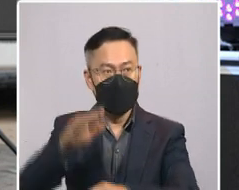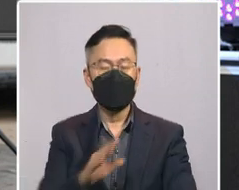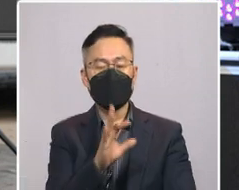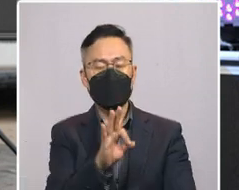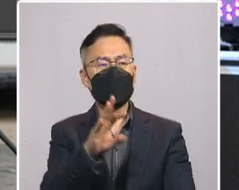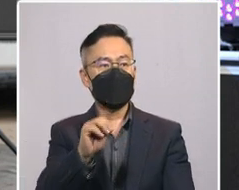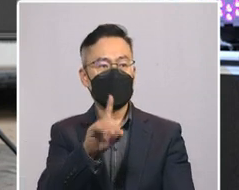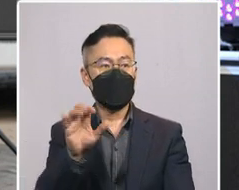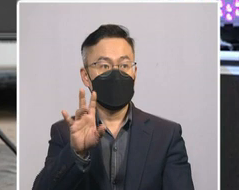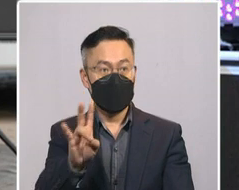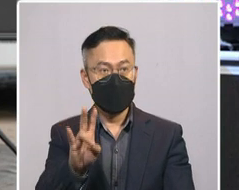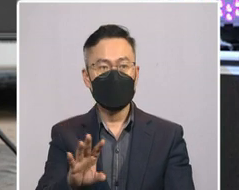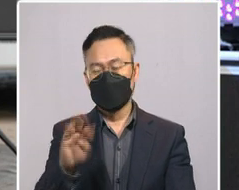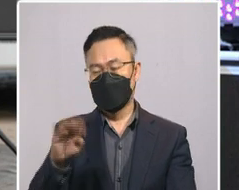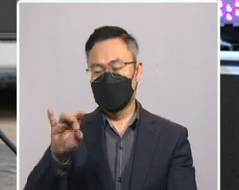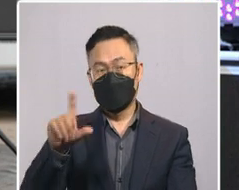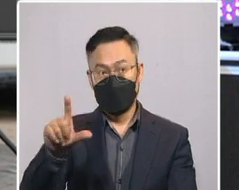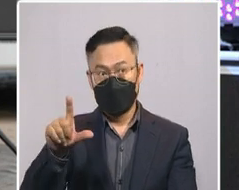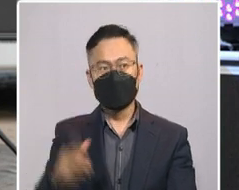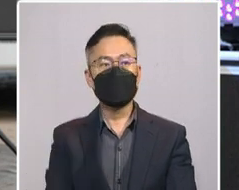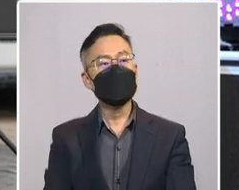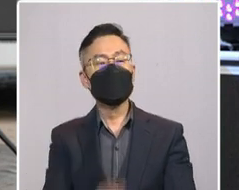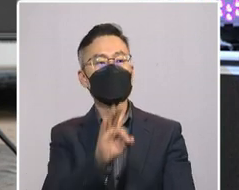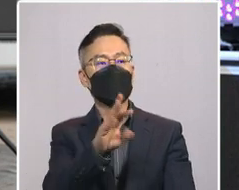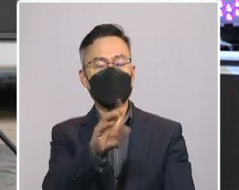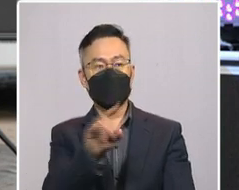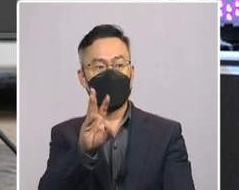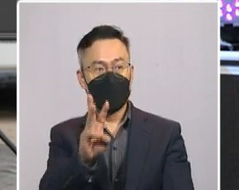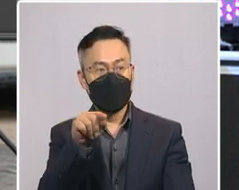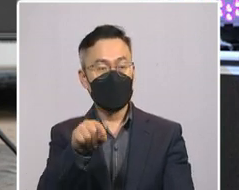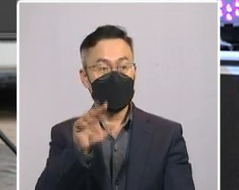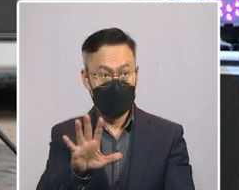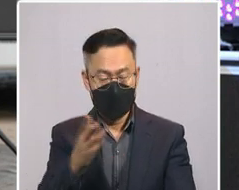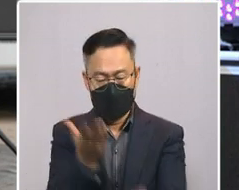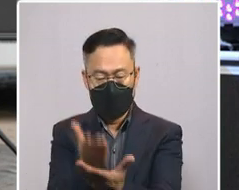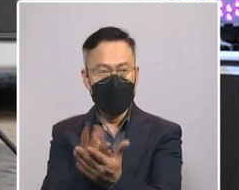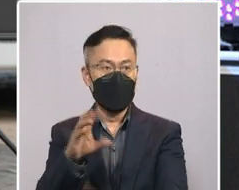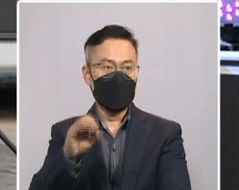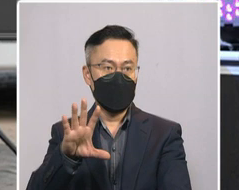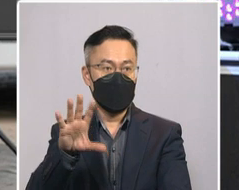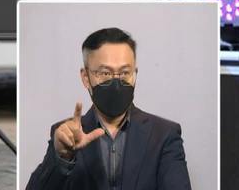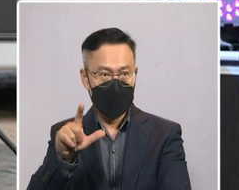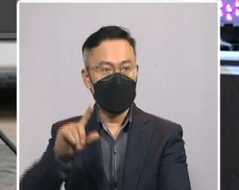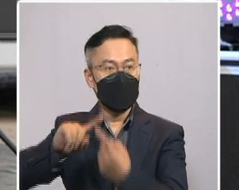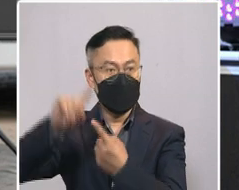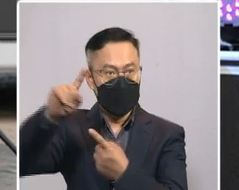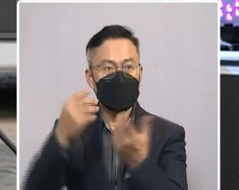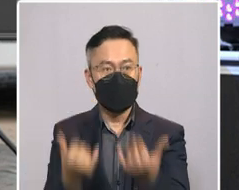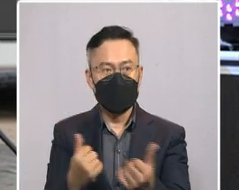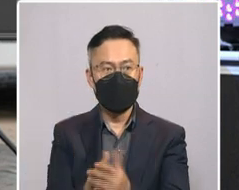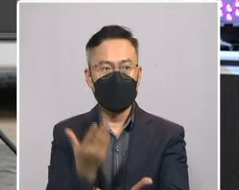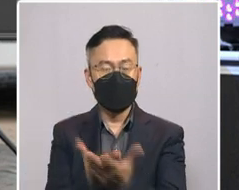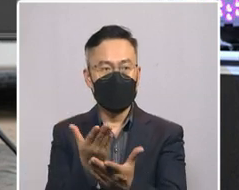าน 795,000 บาทค่ะแล้วก็ FM 106.5 นะคะ55ล้านน่าจะเป็นตัวเลขสูงสุดสำหรับการ